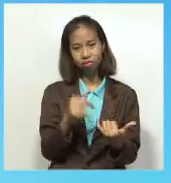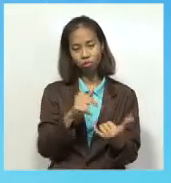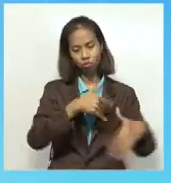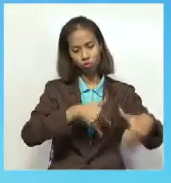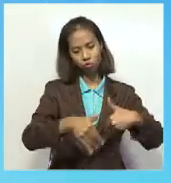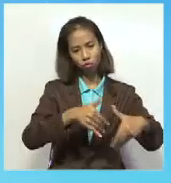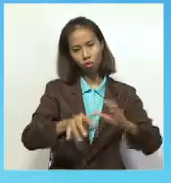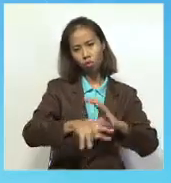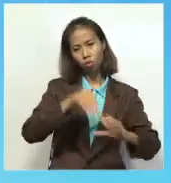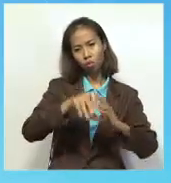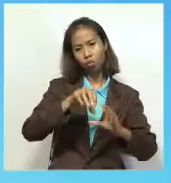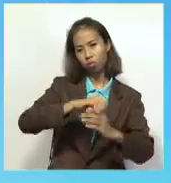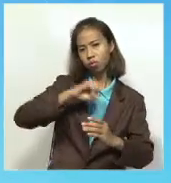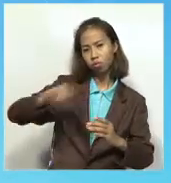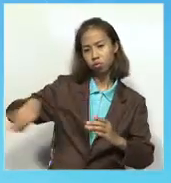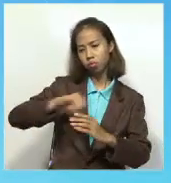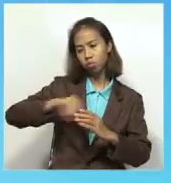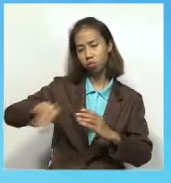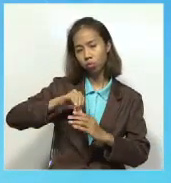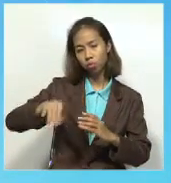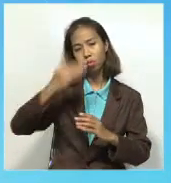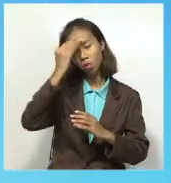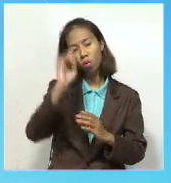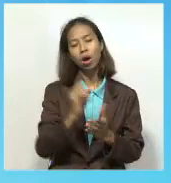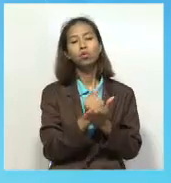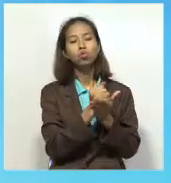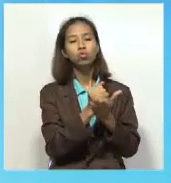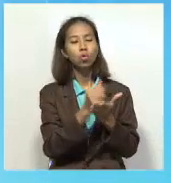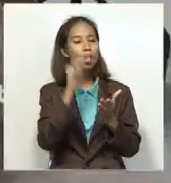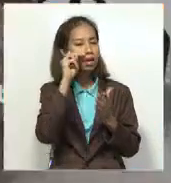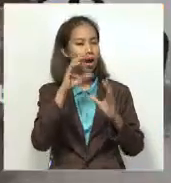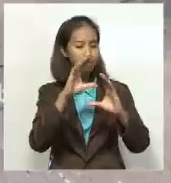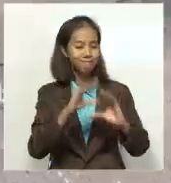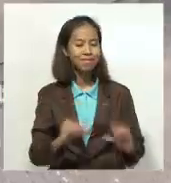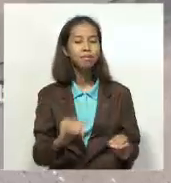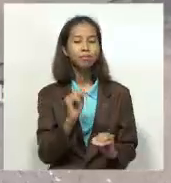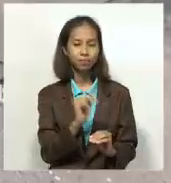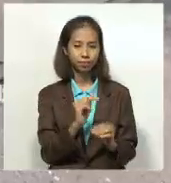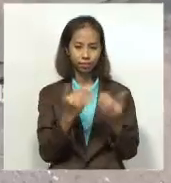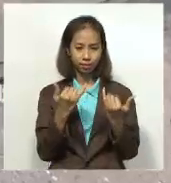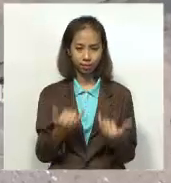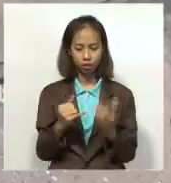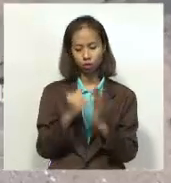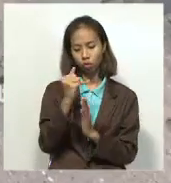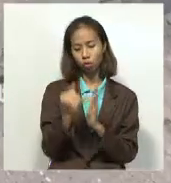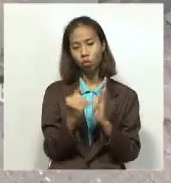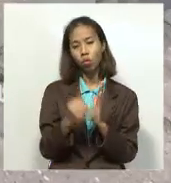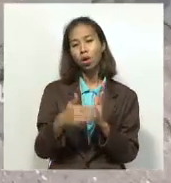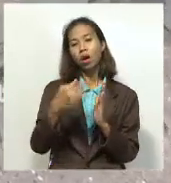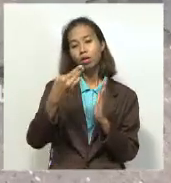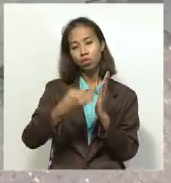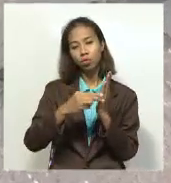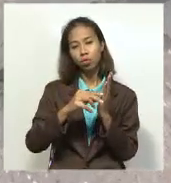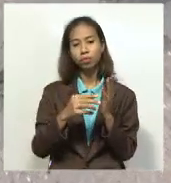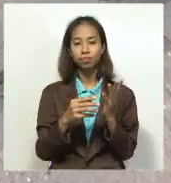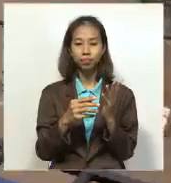ากชุมชนออกสู่แม่น้ำโขงเพื่อที่จะคลี่คลายสถานการณ์ค่ะ ซึ่งทางผู้ว่าราชการจังหวัดหนองคายนะคะท่านรณชัยจิ